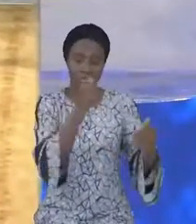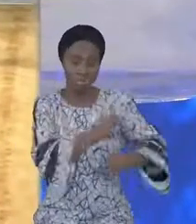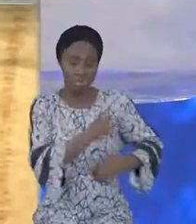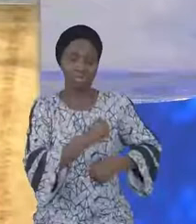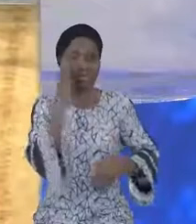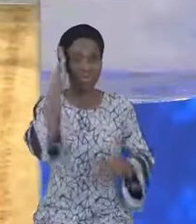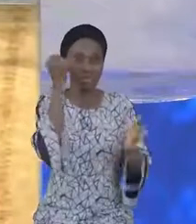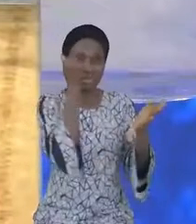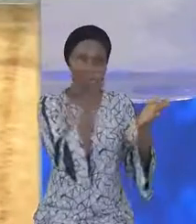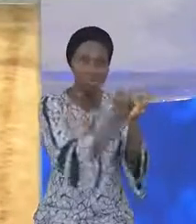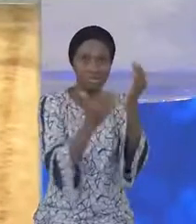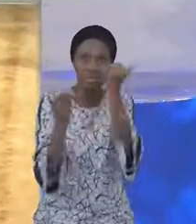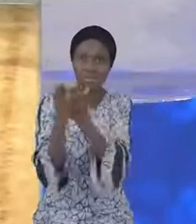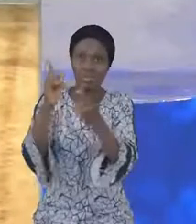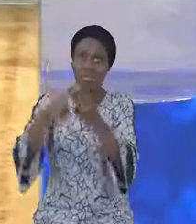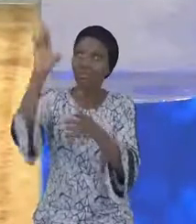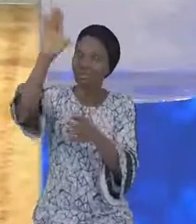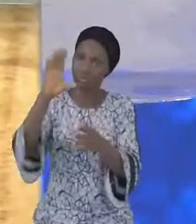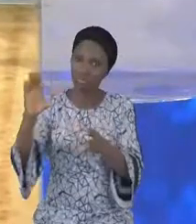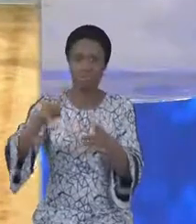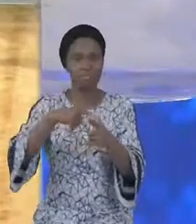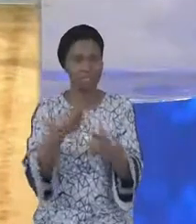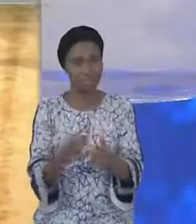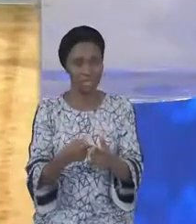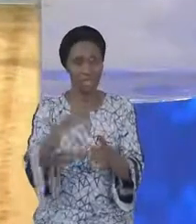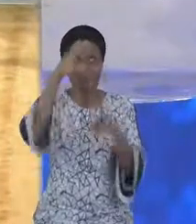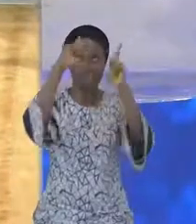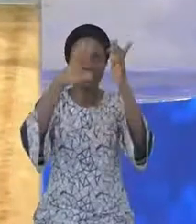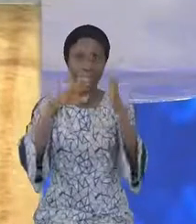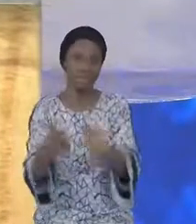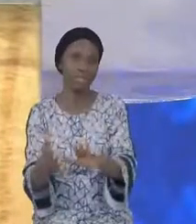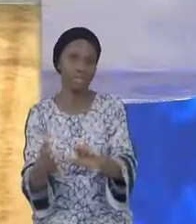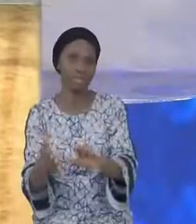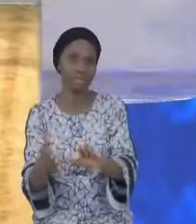pouvait le trahir, les pharisiens pouvaient